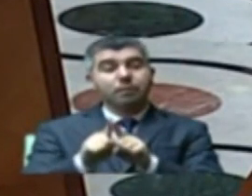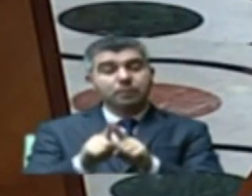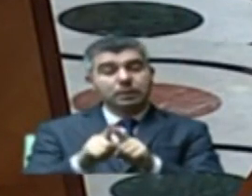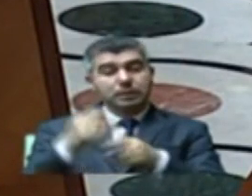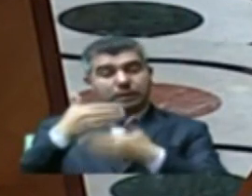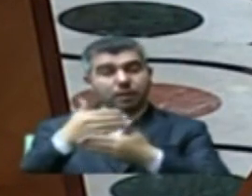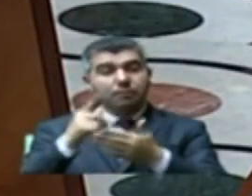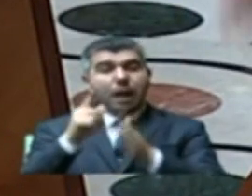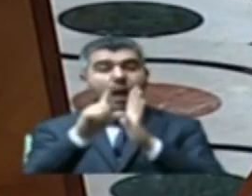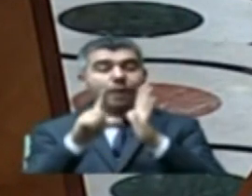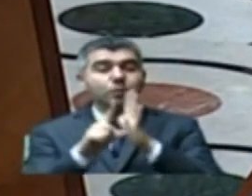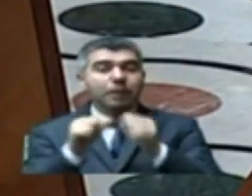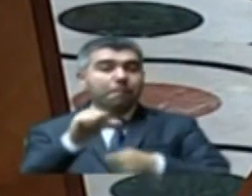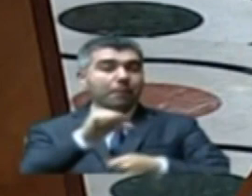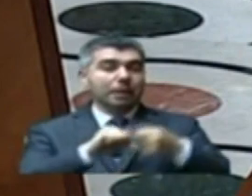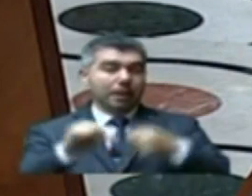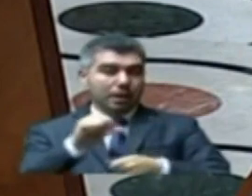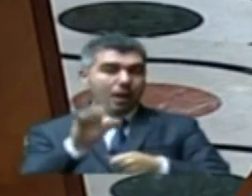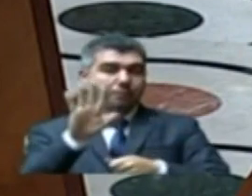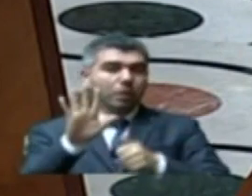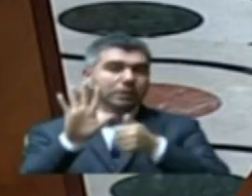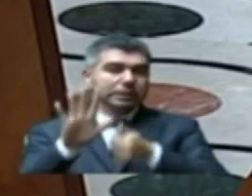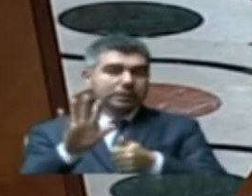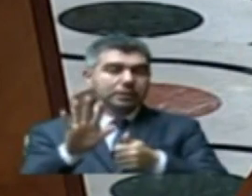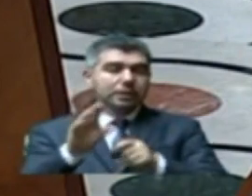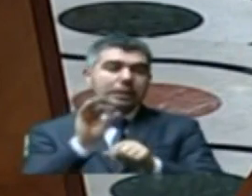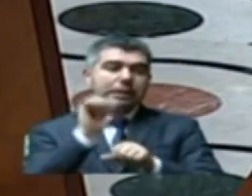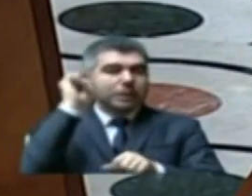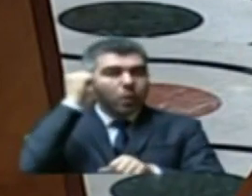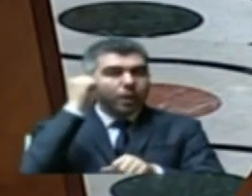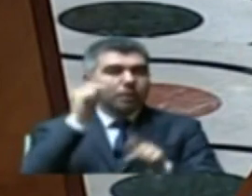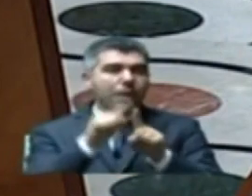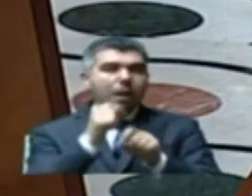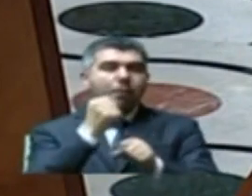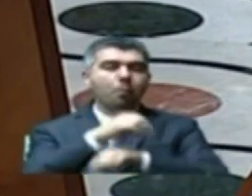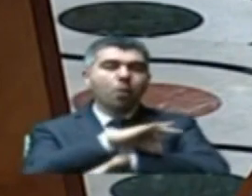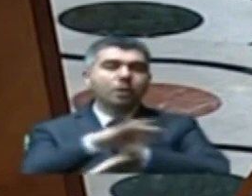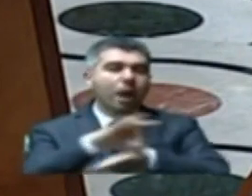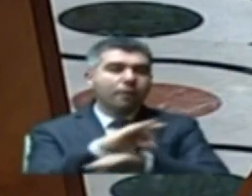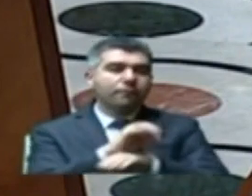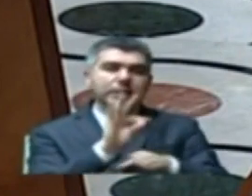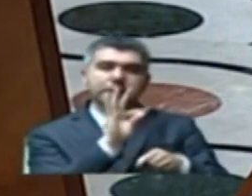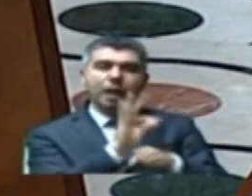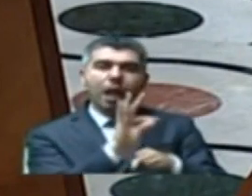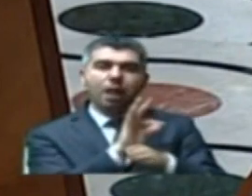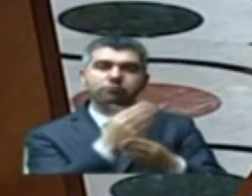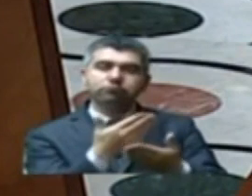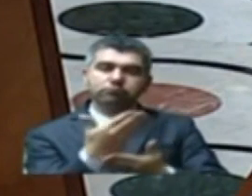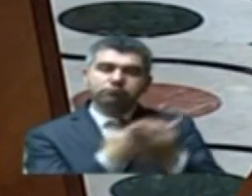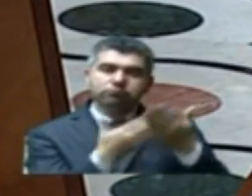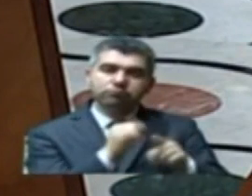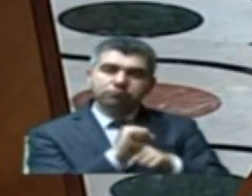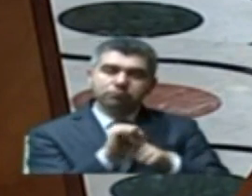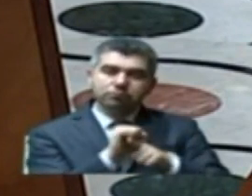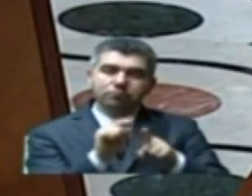القانونية 65-15 وكذلك بتكوين العامل الاجتماعيين. وفي هذا السياق كذلك نذكر بأن المعهد